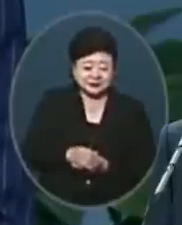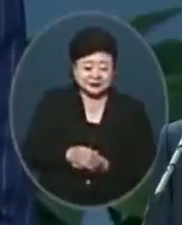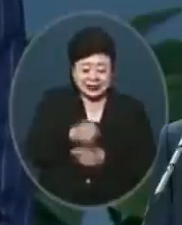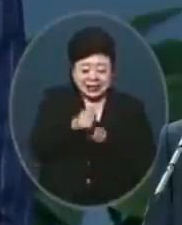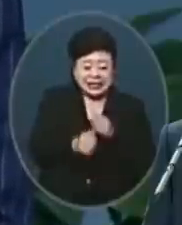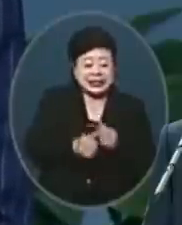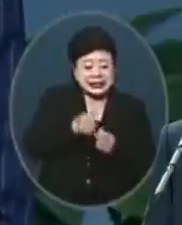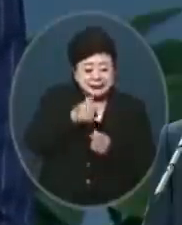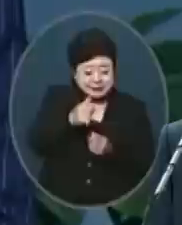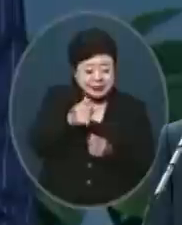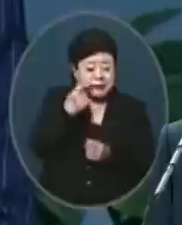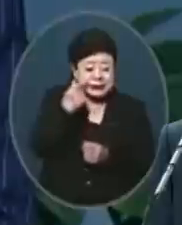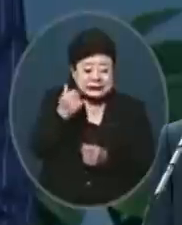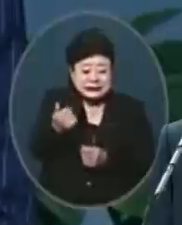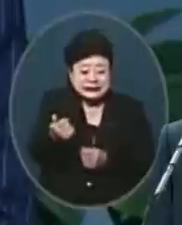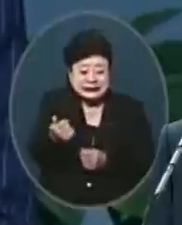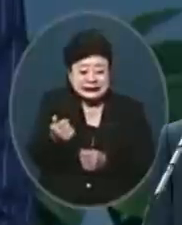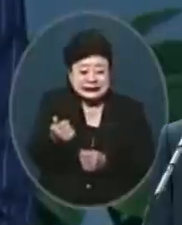하나님은